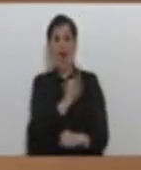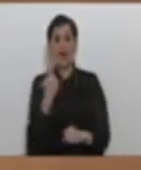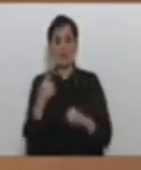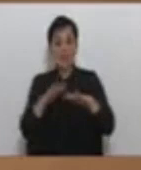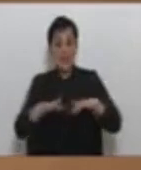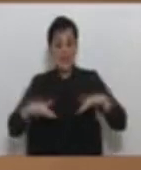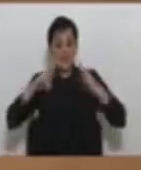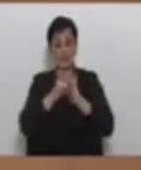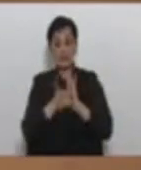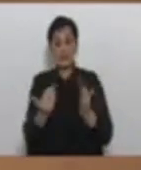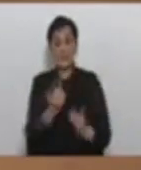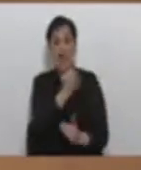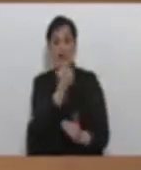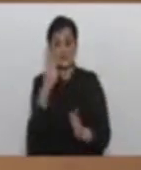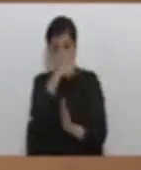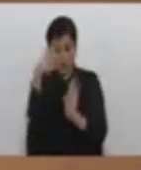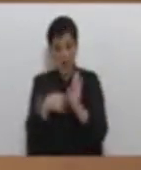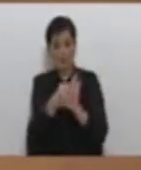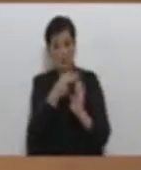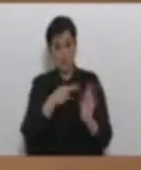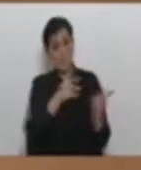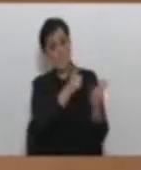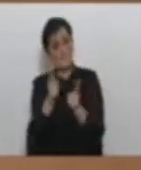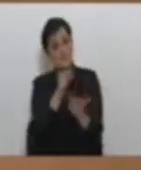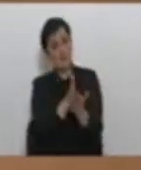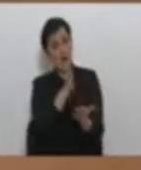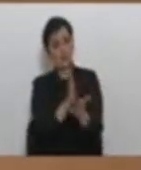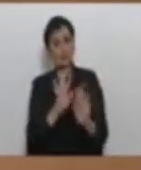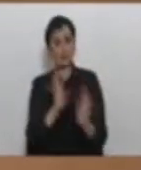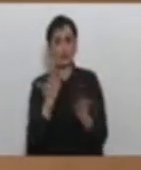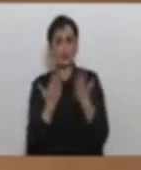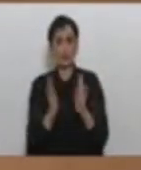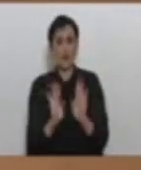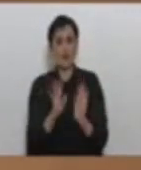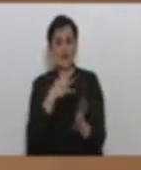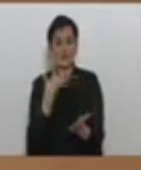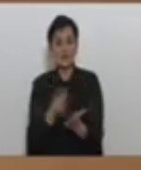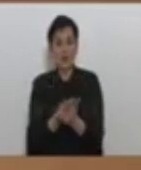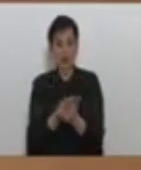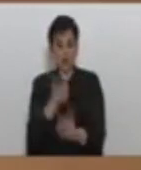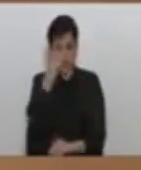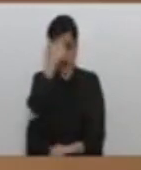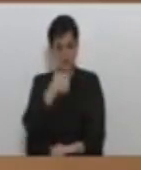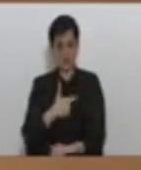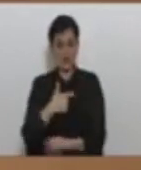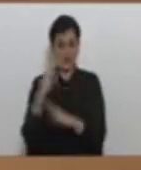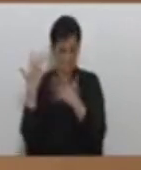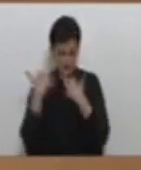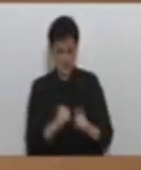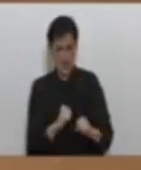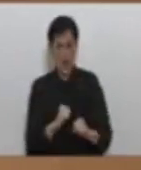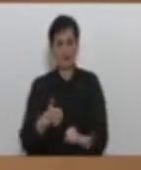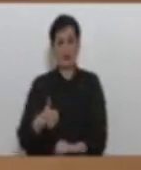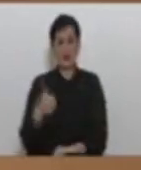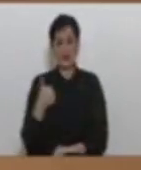უპასუხოთ, ერთადერთ შეკითხვას. მზად ხართ თუ არა, რომ საკუთარ თავსაც წაართვათ